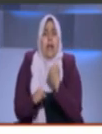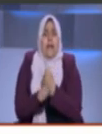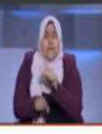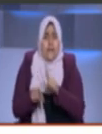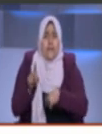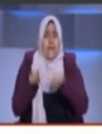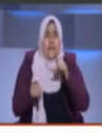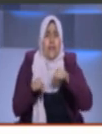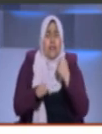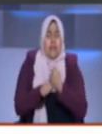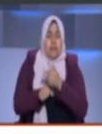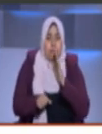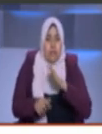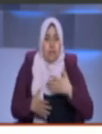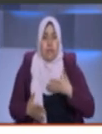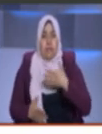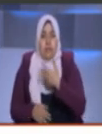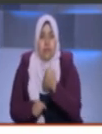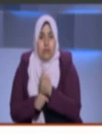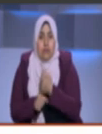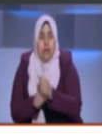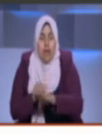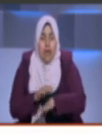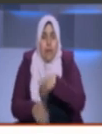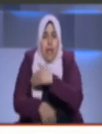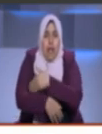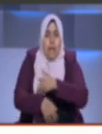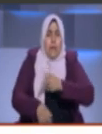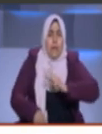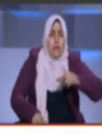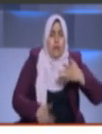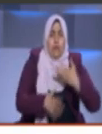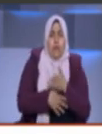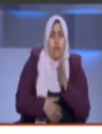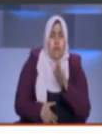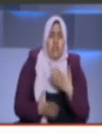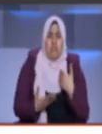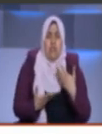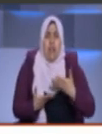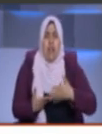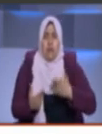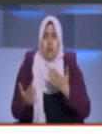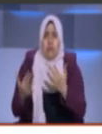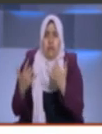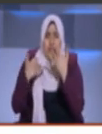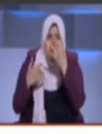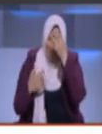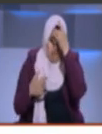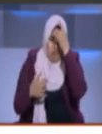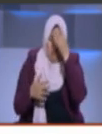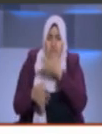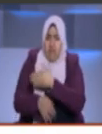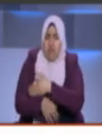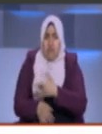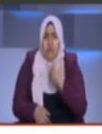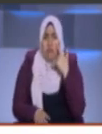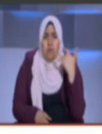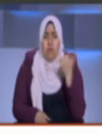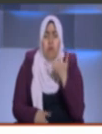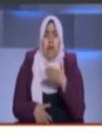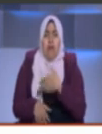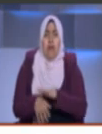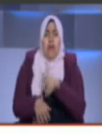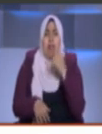هم يستعدون لعمل عمليات اخرى ولم تقتضي الحاجه الى مثل هذه العمليات، ولهذا تم اجلائهم بما